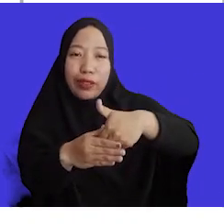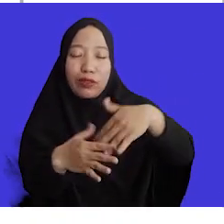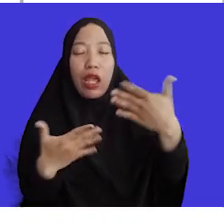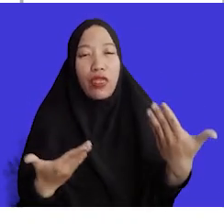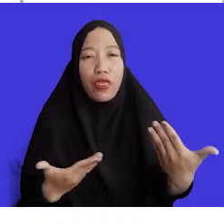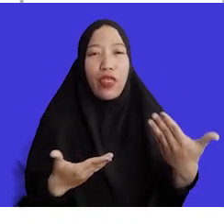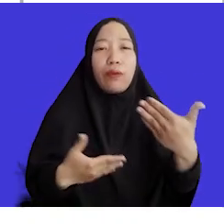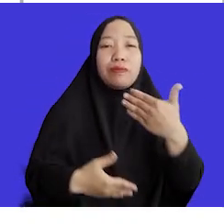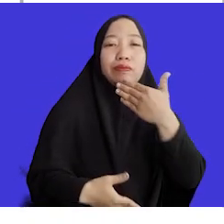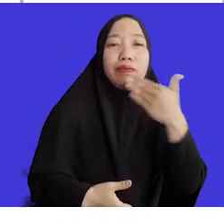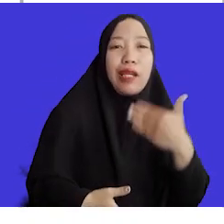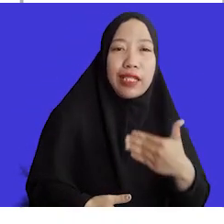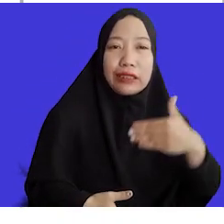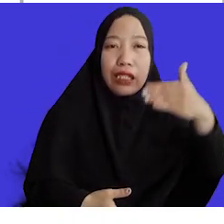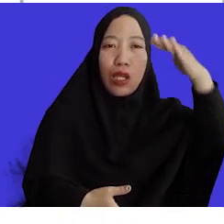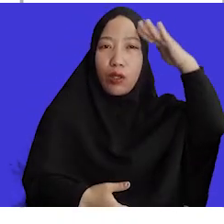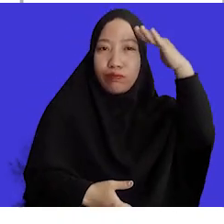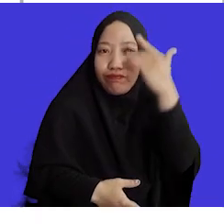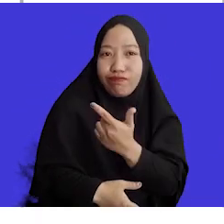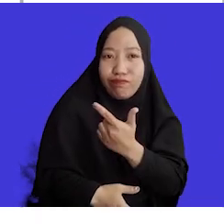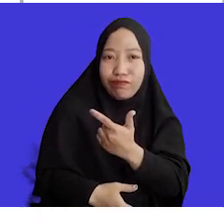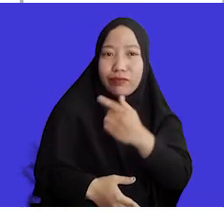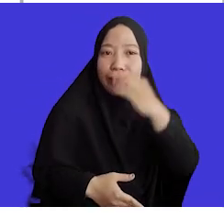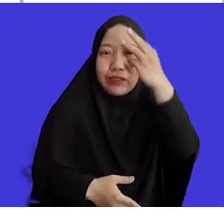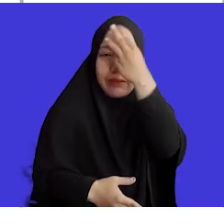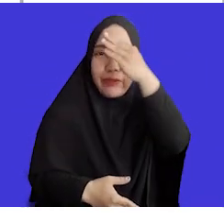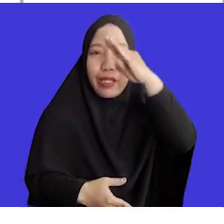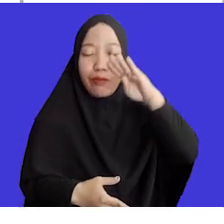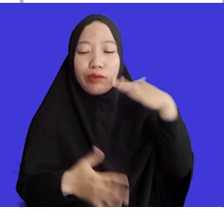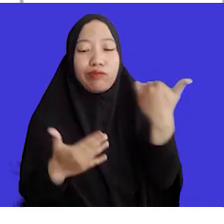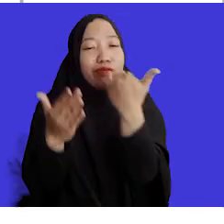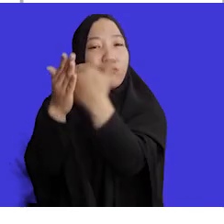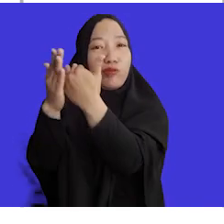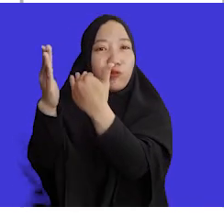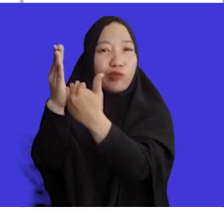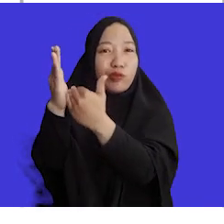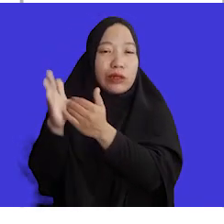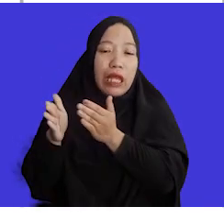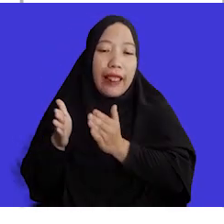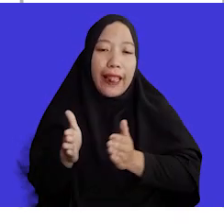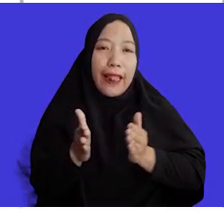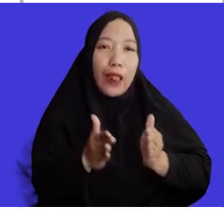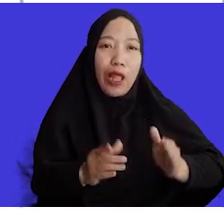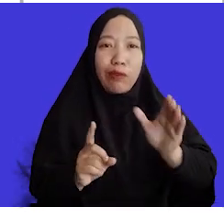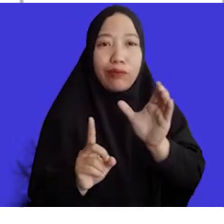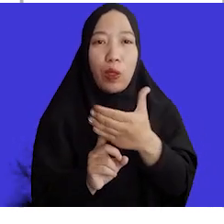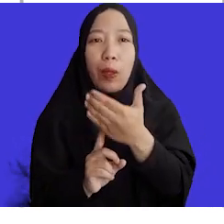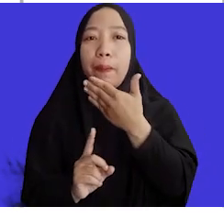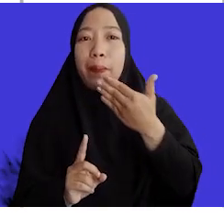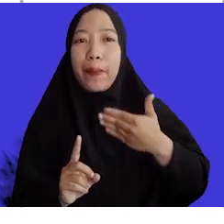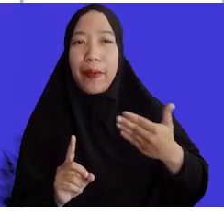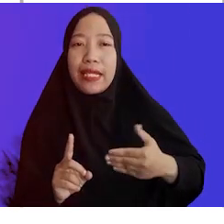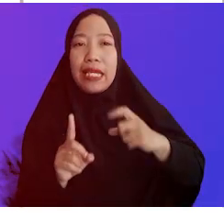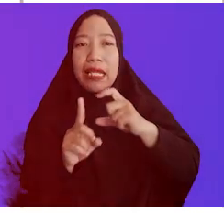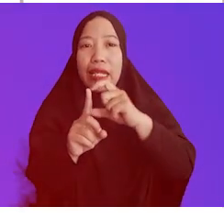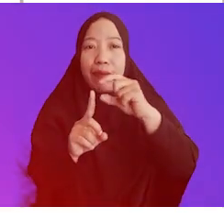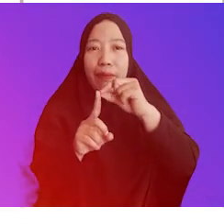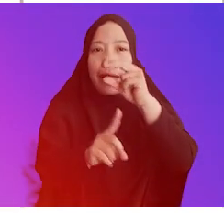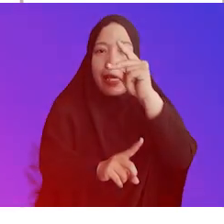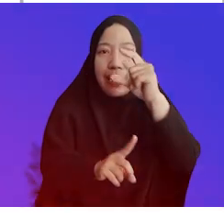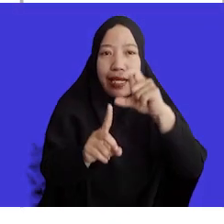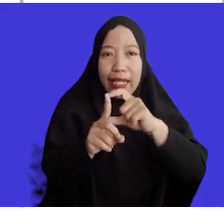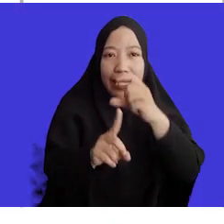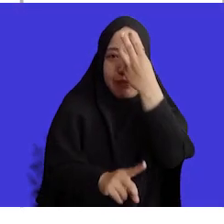bahasa ranah hukum di Polda Kaltim, serta ahli bahasa dalam penyusunan perda perlindungan bahasa daerah Kaltim di